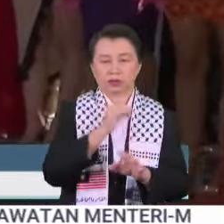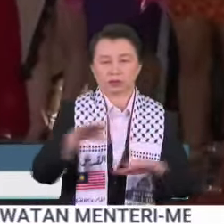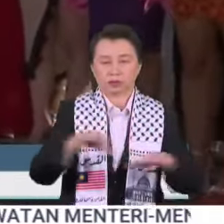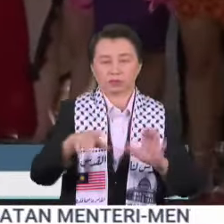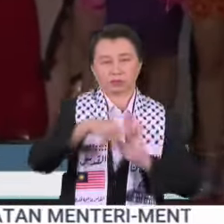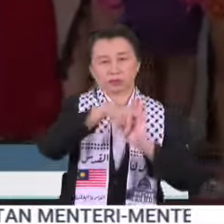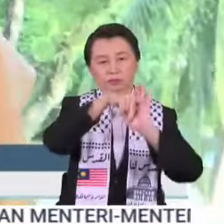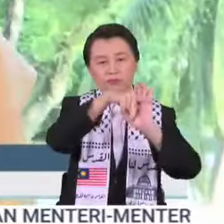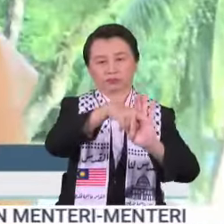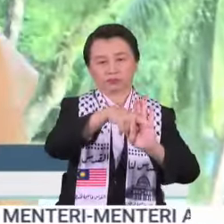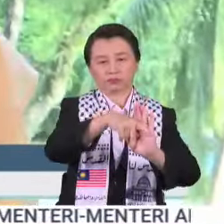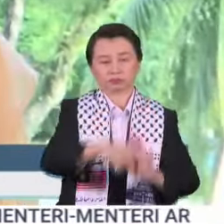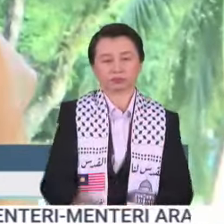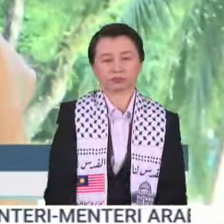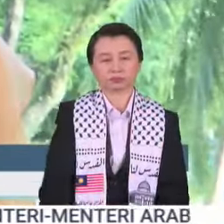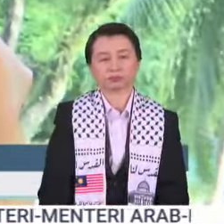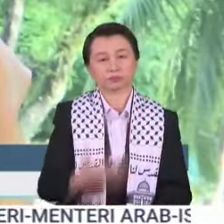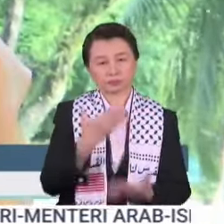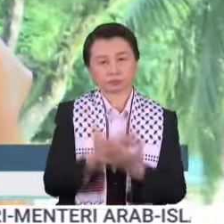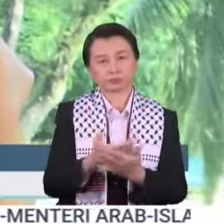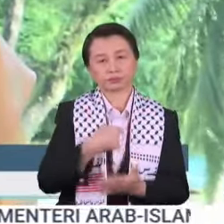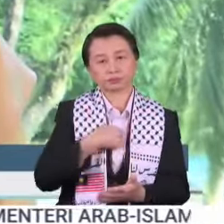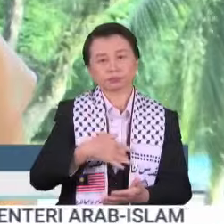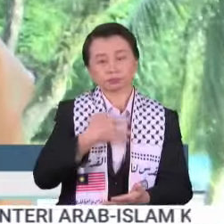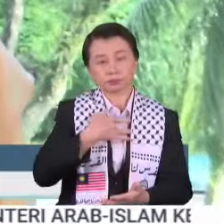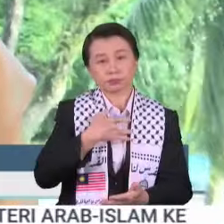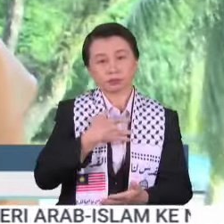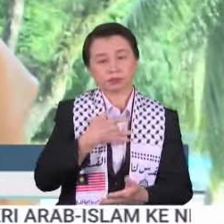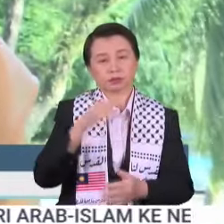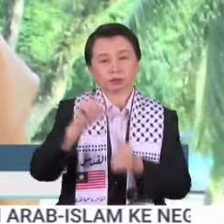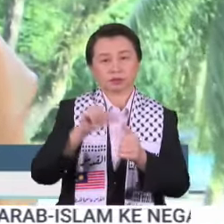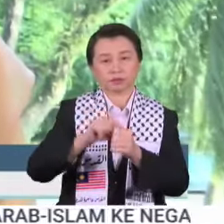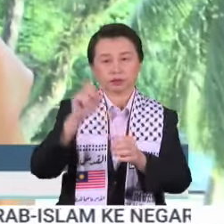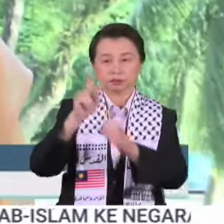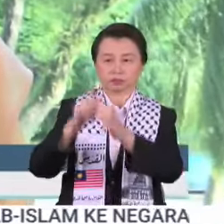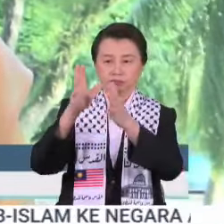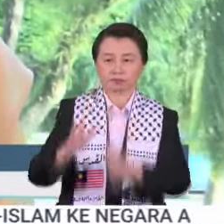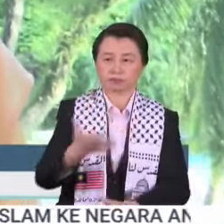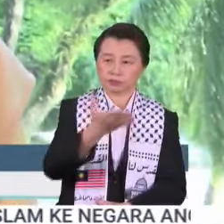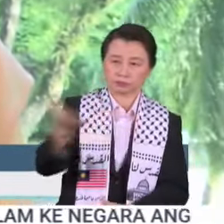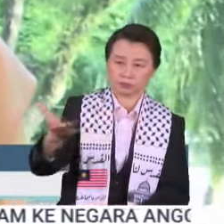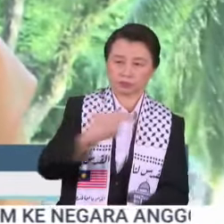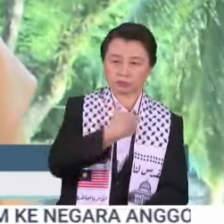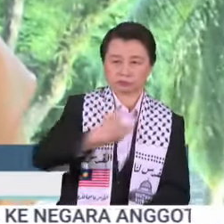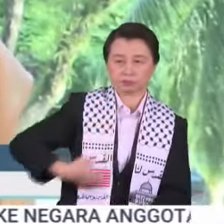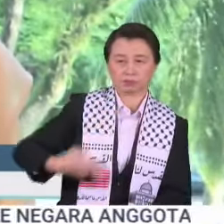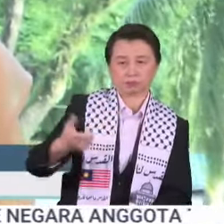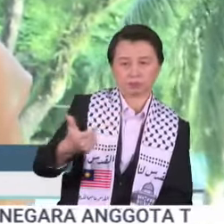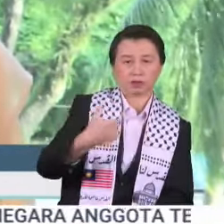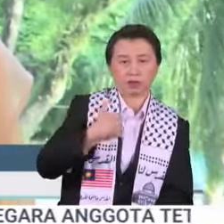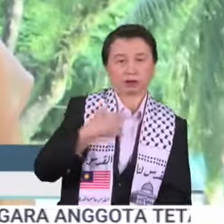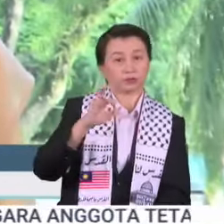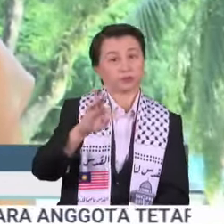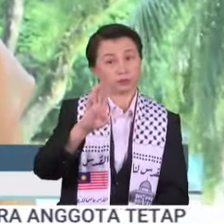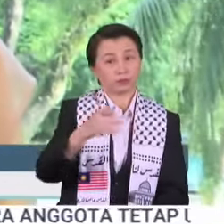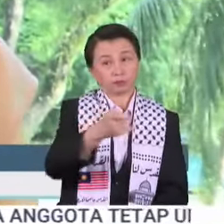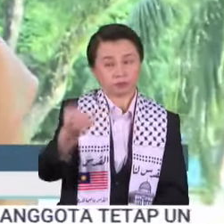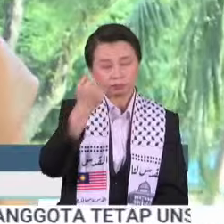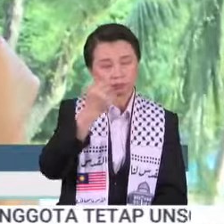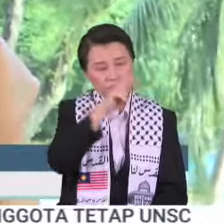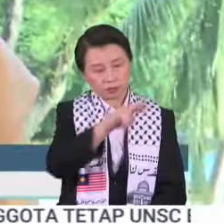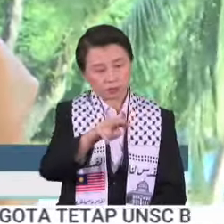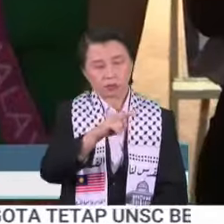membuat pameran. Kebaikannya saya rasa setiap peserta tu ada dia punya IG, ada Facebook untuk